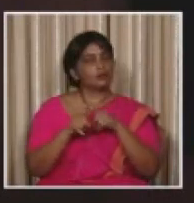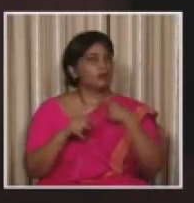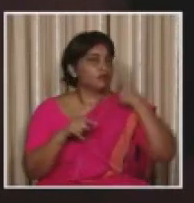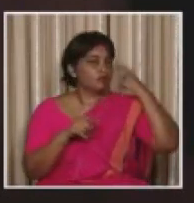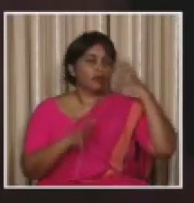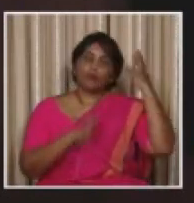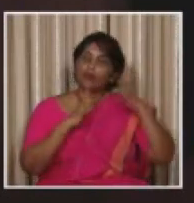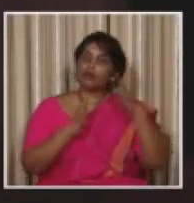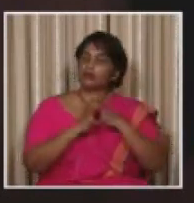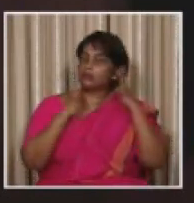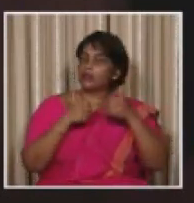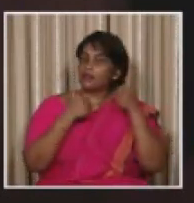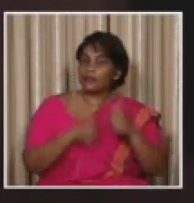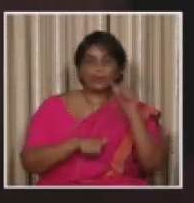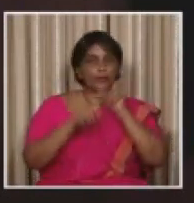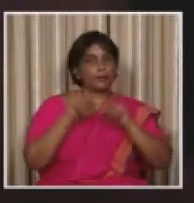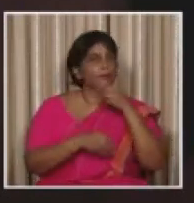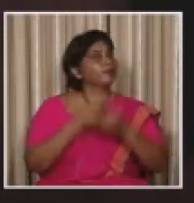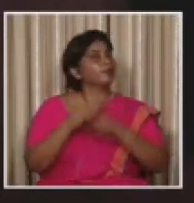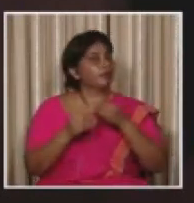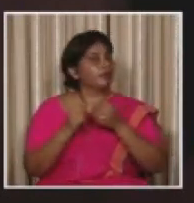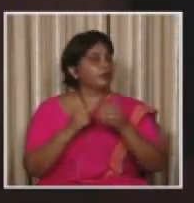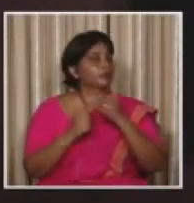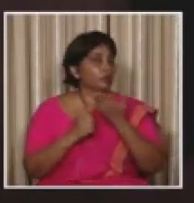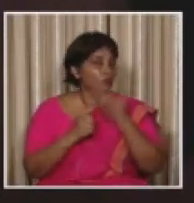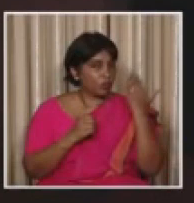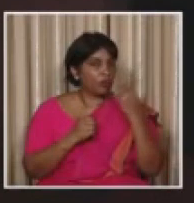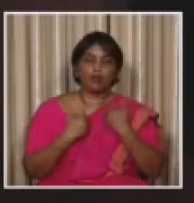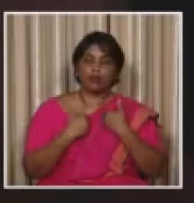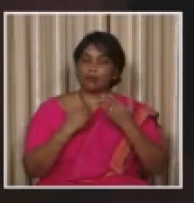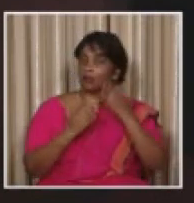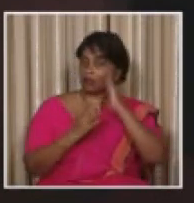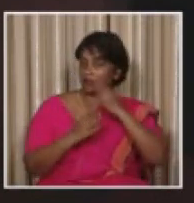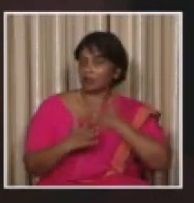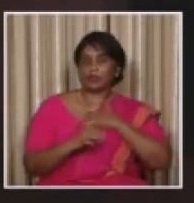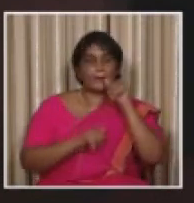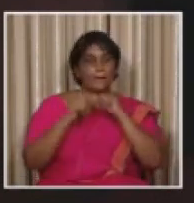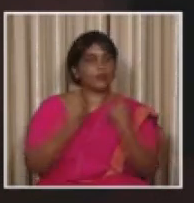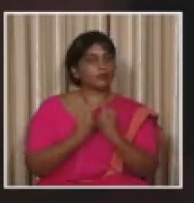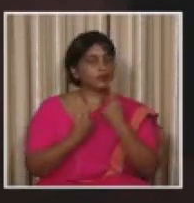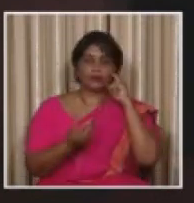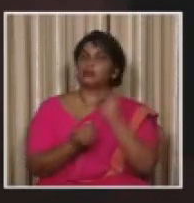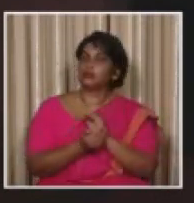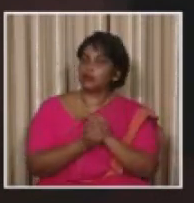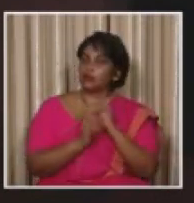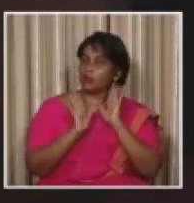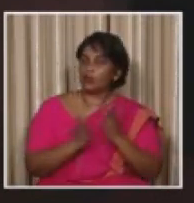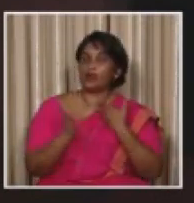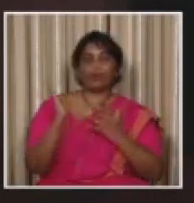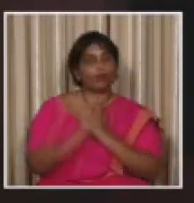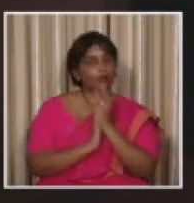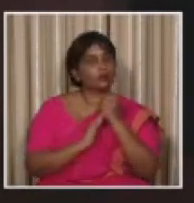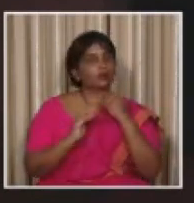හිතනවා ලෝකයට ඉතා වැදගත් ඖෂධ වර්ග නිෂ්පාදනය කරන්නට පුළුවන් අපිට අනන්‍ය වූ ඖෂධ පැලෑටිවල ආරක්ෂාව, ඒ අපිට තියෙන අයිතිය